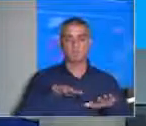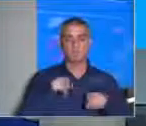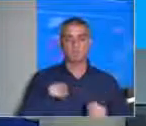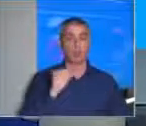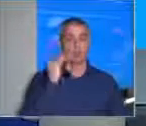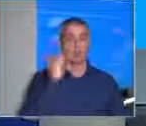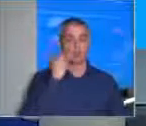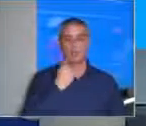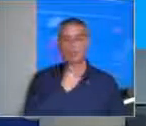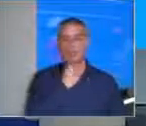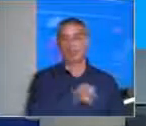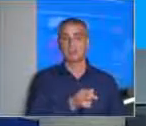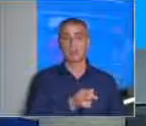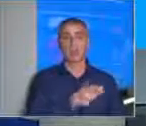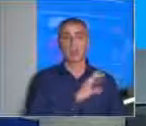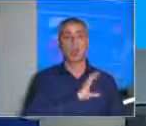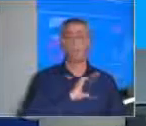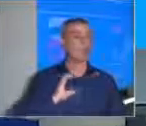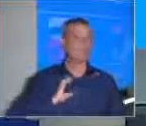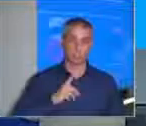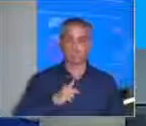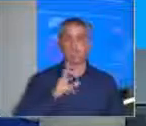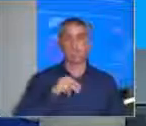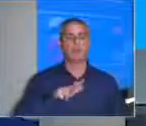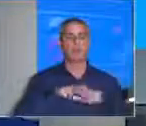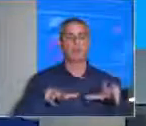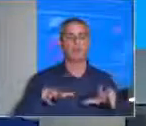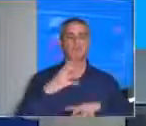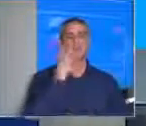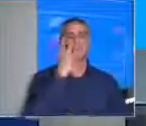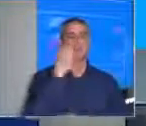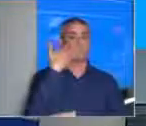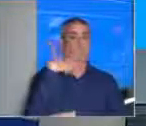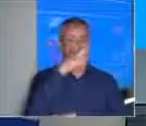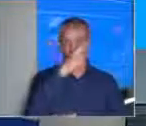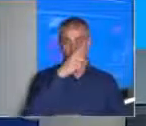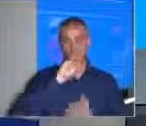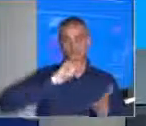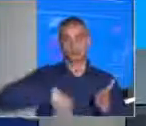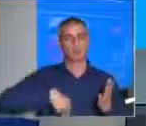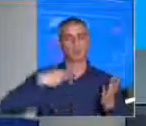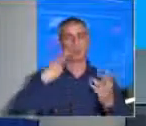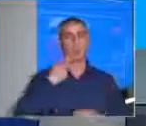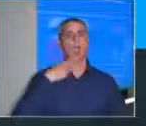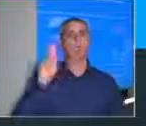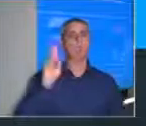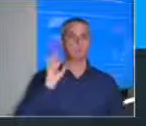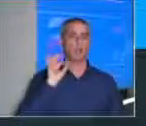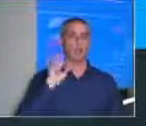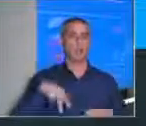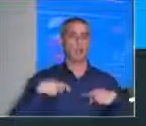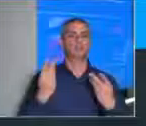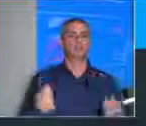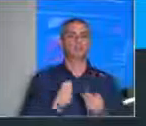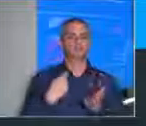הממשל האמריקאי לדווח לקונגרס על המצב ב-40 מדינות יותר שחתמו על הצהרה